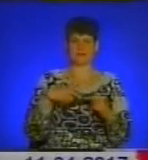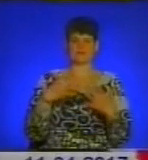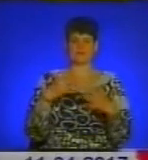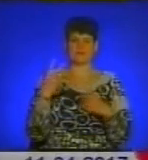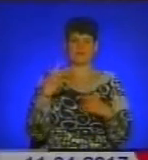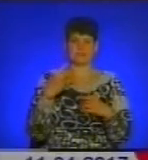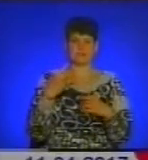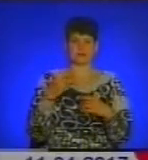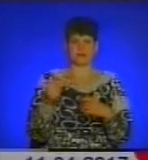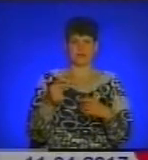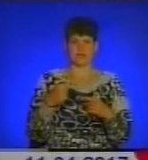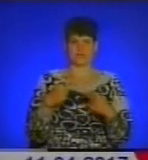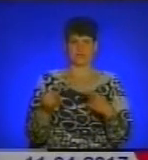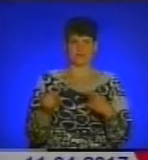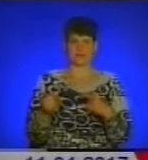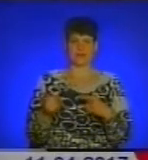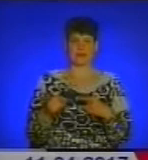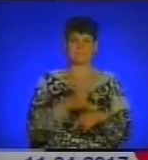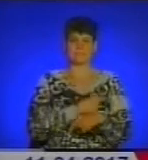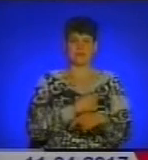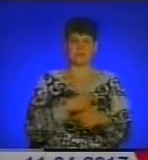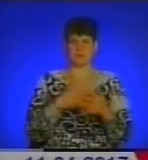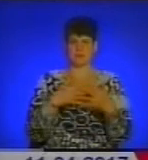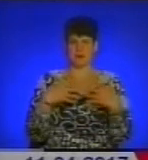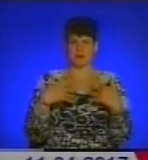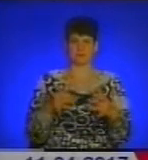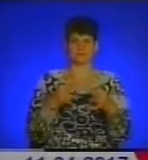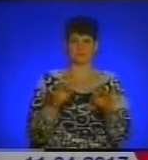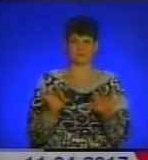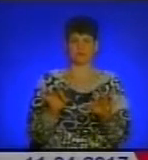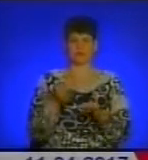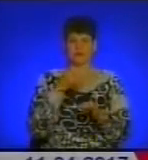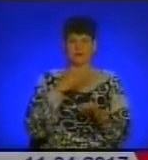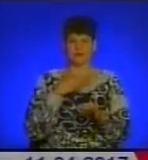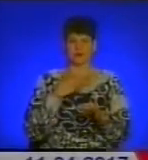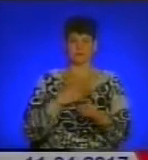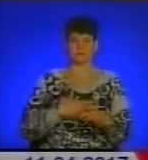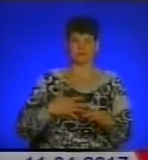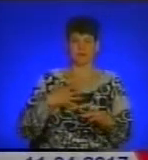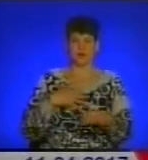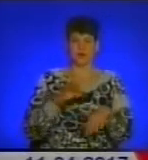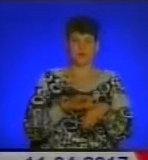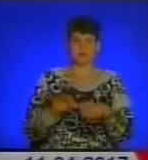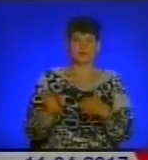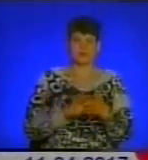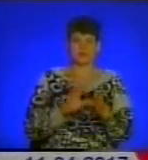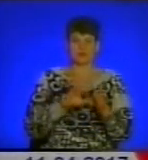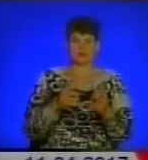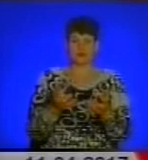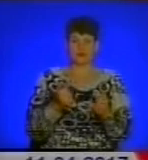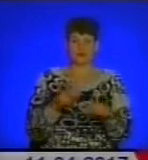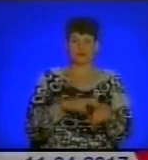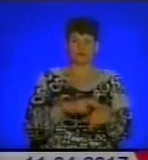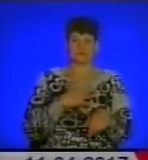бути різниця. На медпрепарати, передбачені програмою «Доступні ліки», ажіотаж. Хворі одразу ж після прийому лікаря йдуть до аптек,